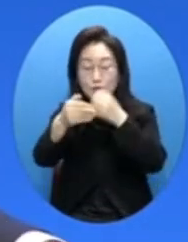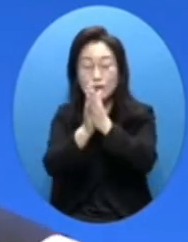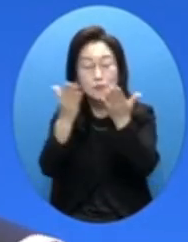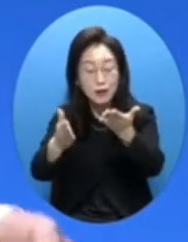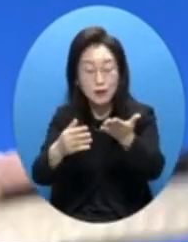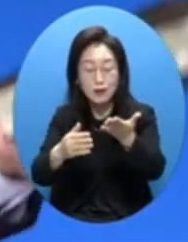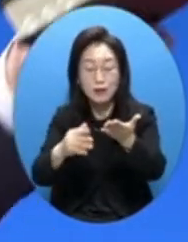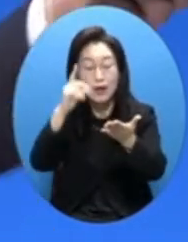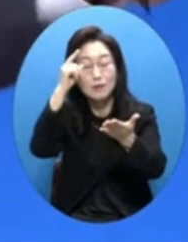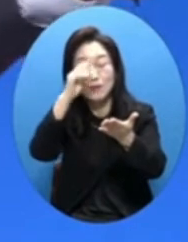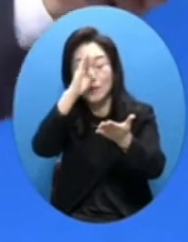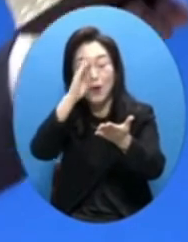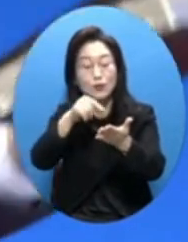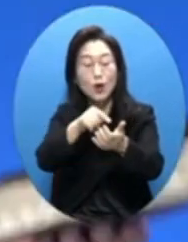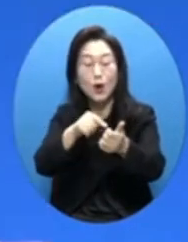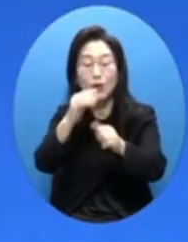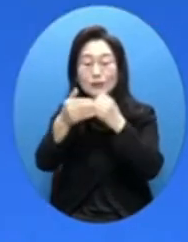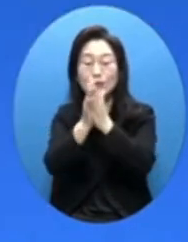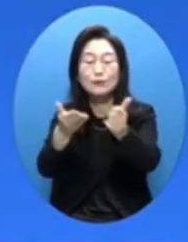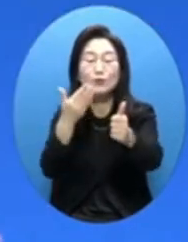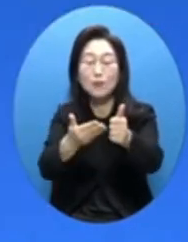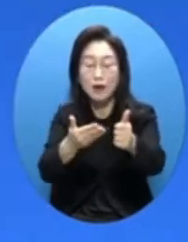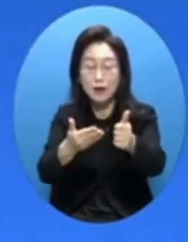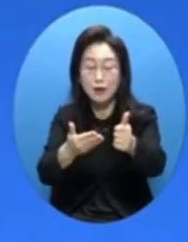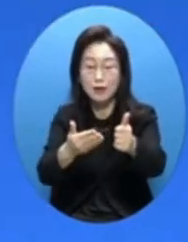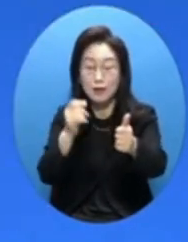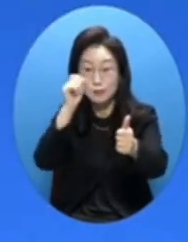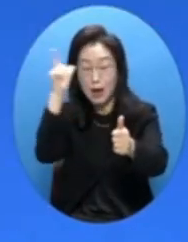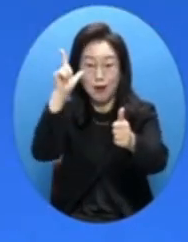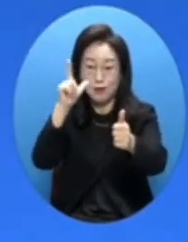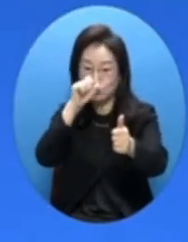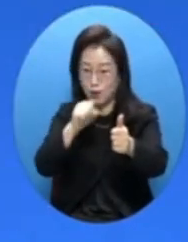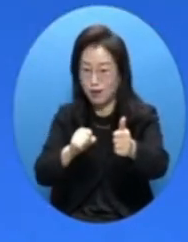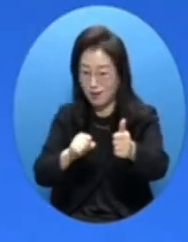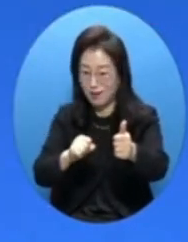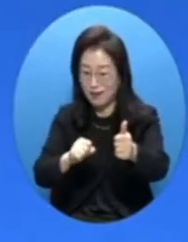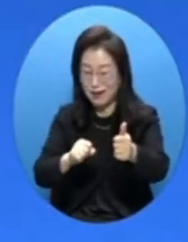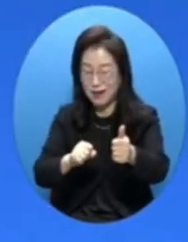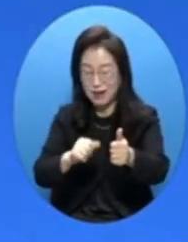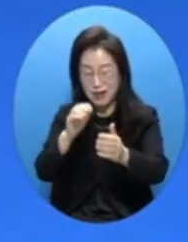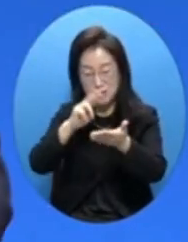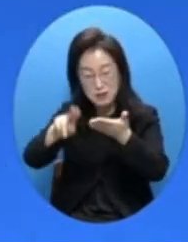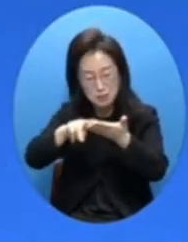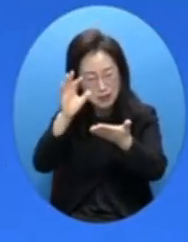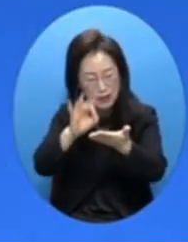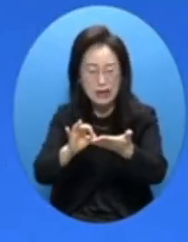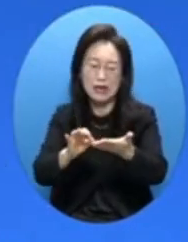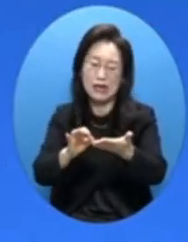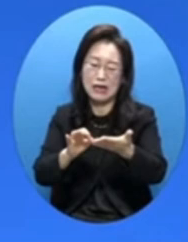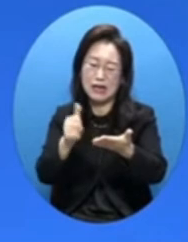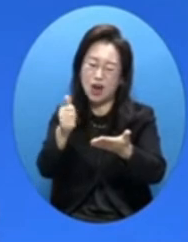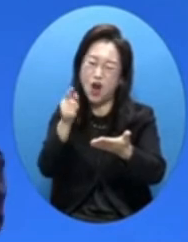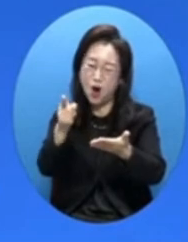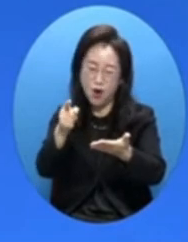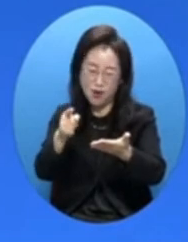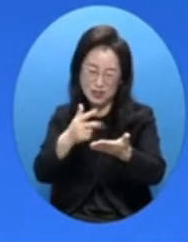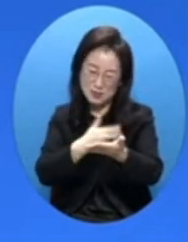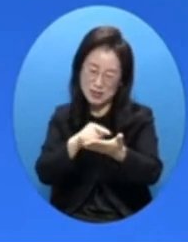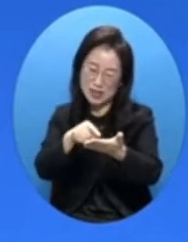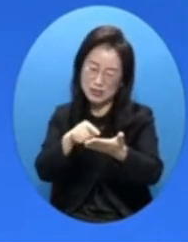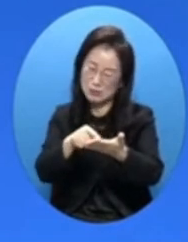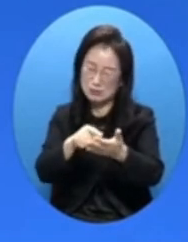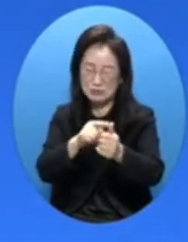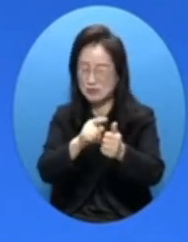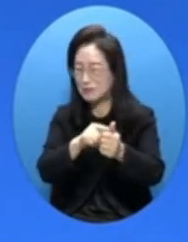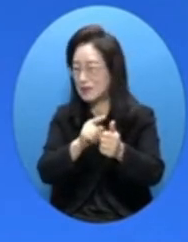불면증 환자한테 성경책 읽으라고 줘가지고 그걸 보면서 제가 만화 보면서 참 성이 허실해서 죄송합니다만 하여간 그